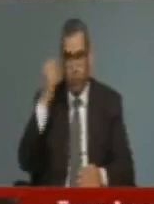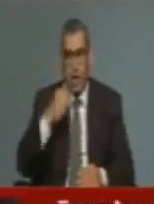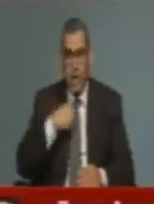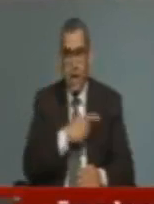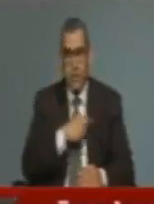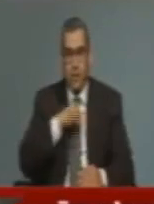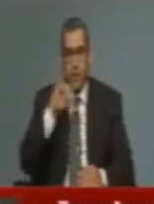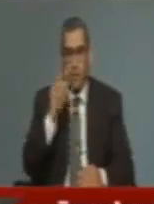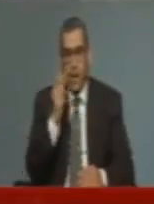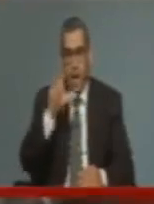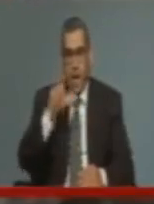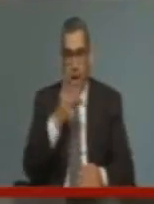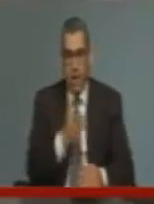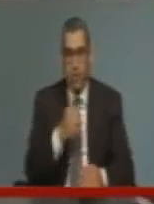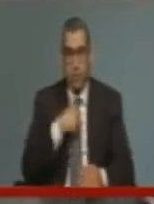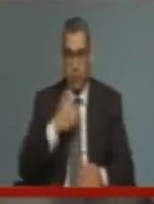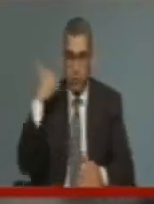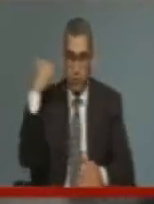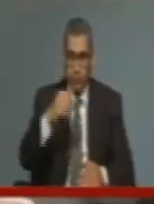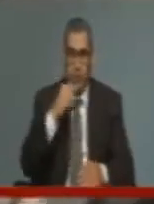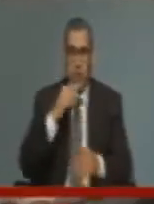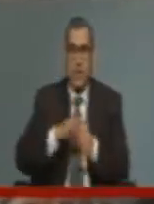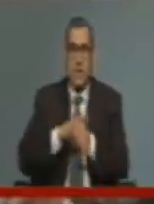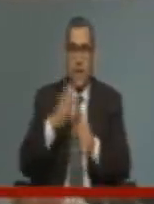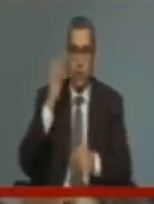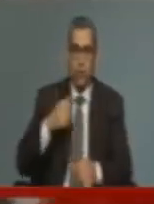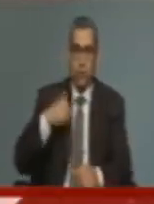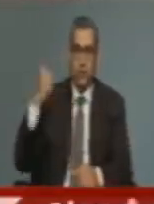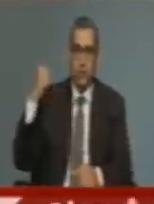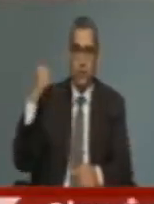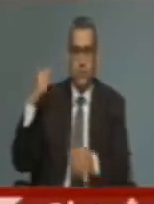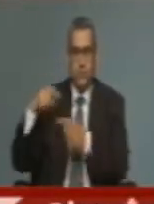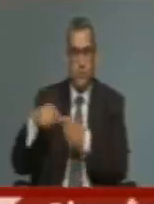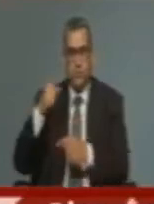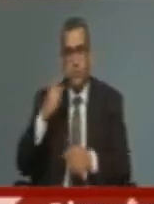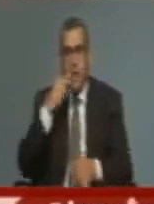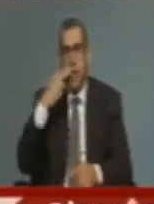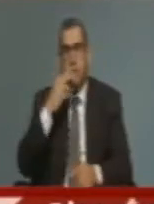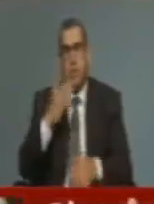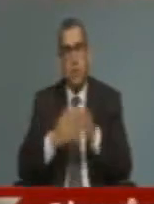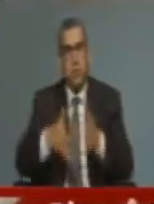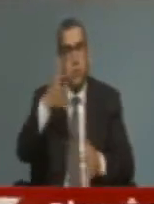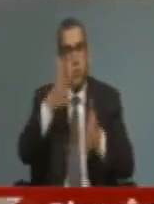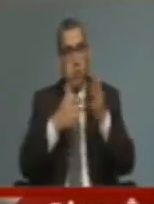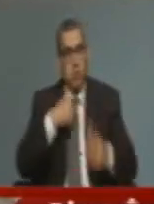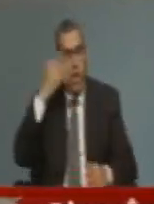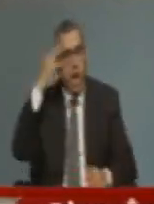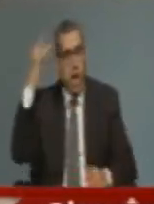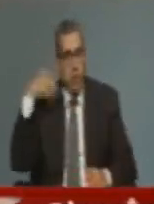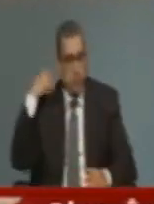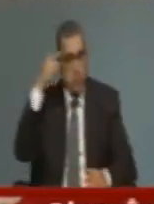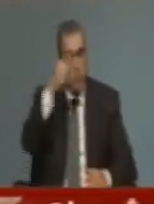صالح جايه من منطقه السيده زينب. لما جينا وشفنا الاسمرات كان حلم ما كناش نتخيل